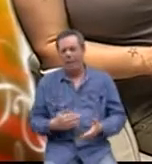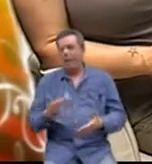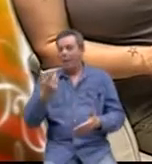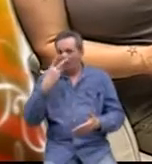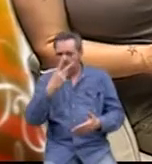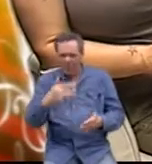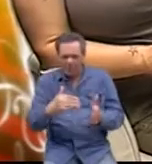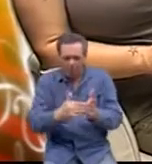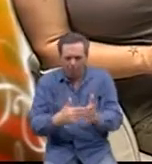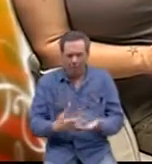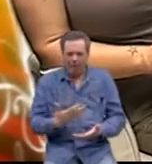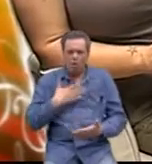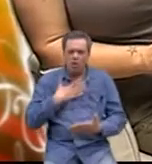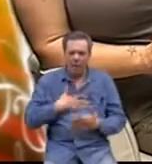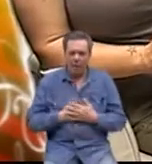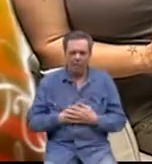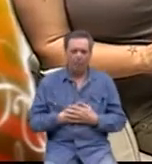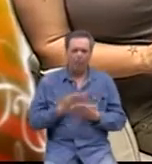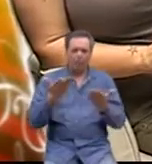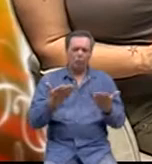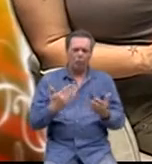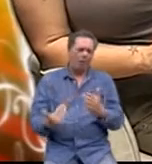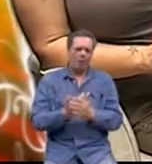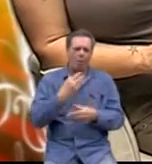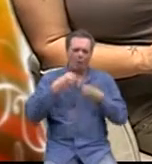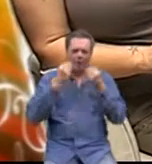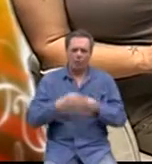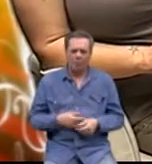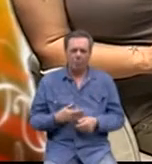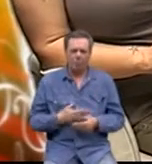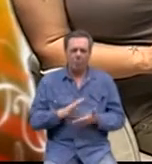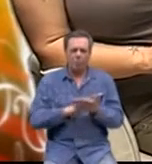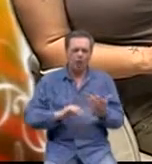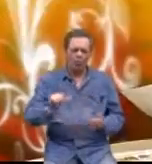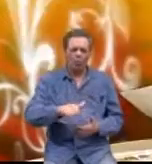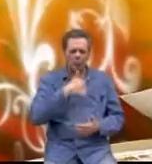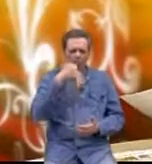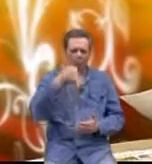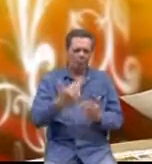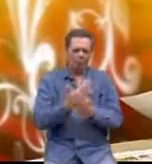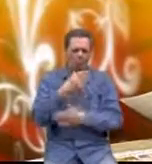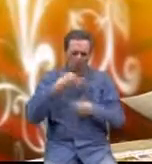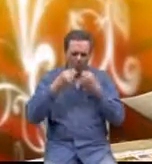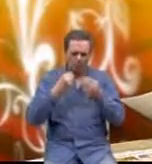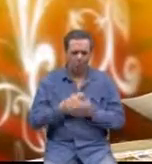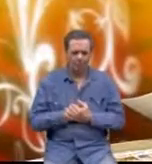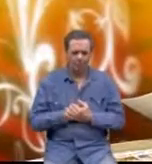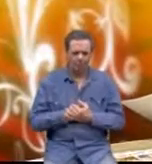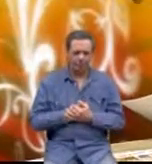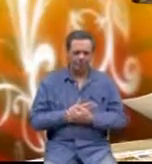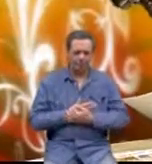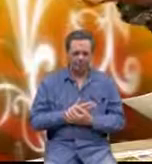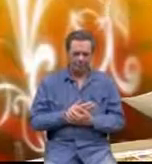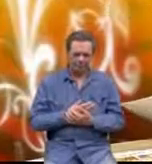uočili, tolike želje. To je nova priča. Pokrenuli smo jednu novu priču. Da. Eto, to sam htjela reći, nisam se mogla sjetiti, kao što